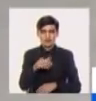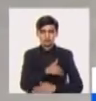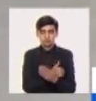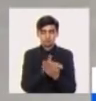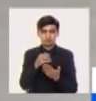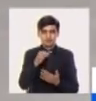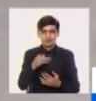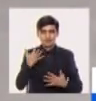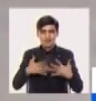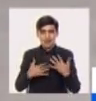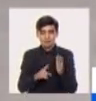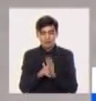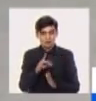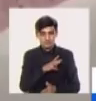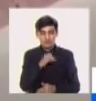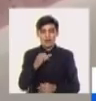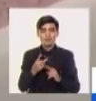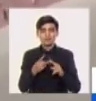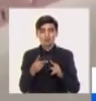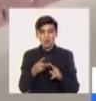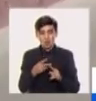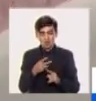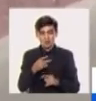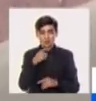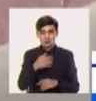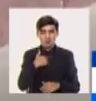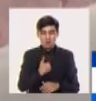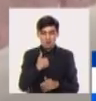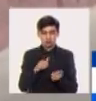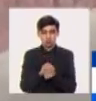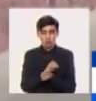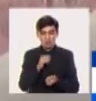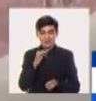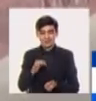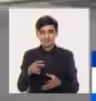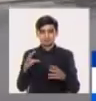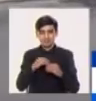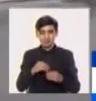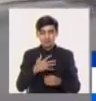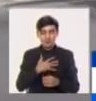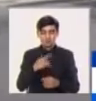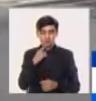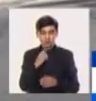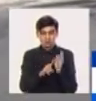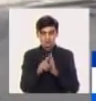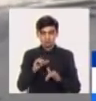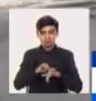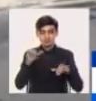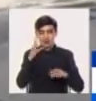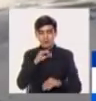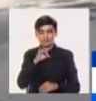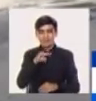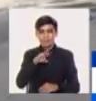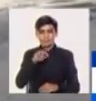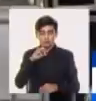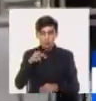көтеріліп, бойында әлсіздік пайда болады. Ал екінші кезеңде құрғақ жөтелі басталып, оған ентікпе қосылып, өршіп кетуі ықтимал. Сондықтан симптомдарына